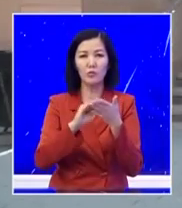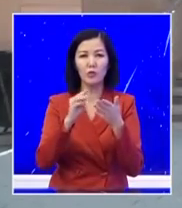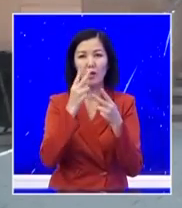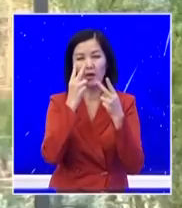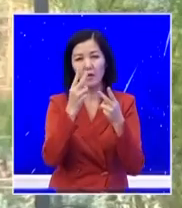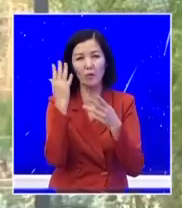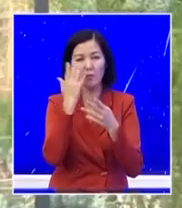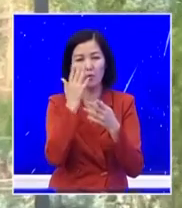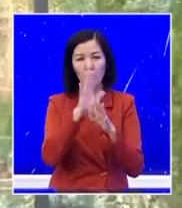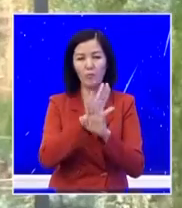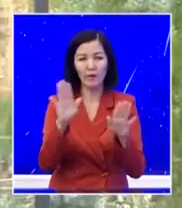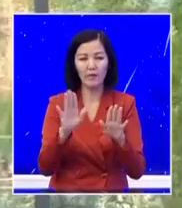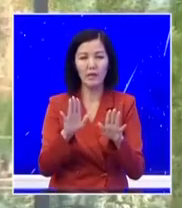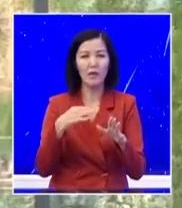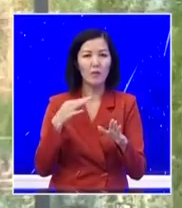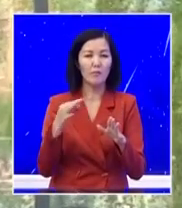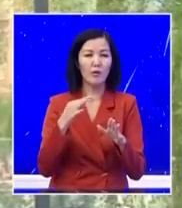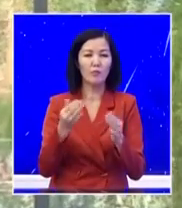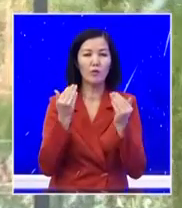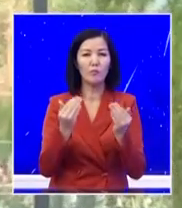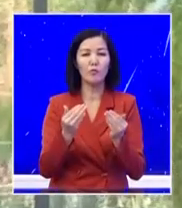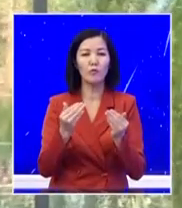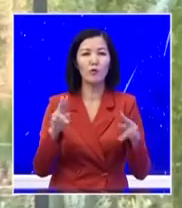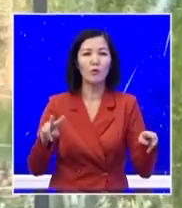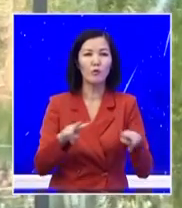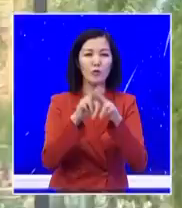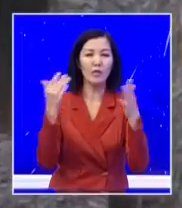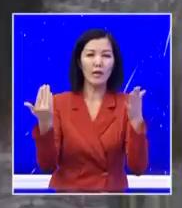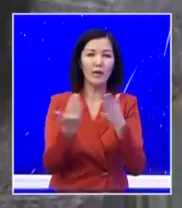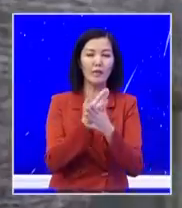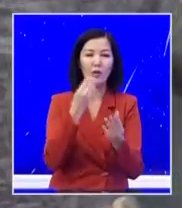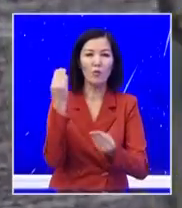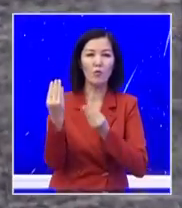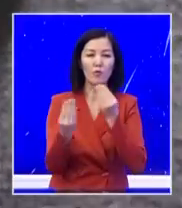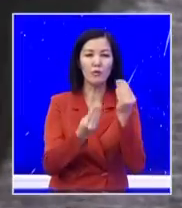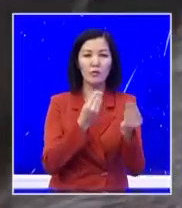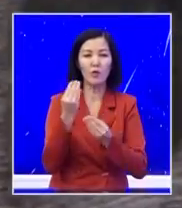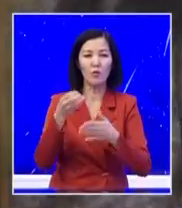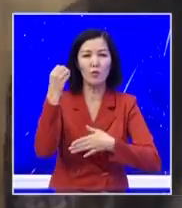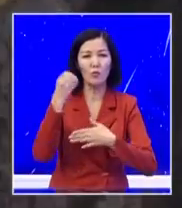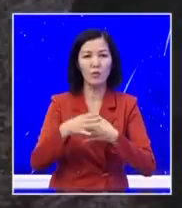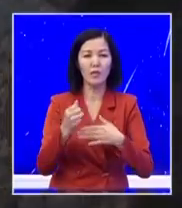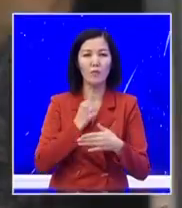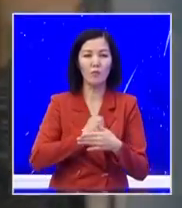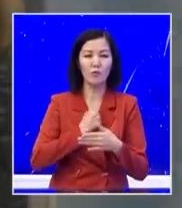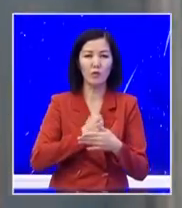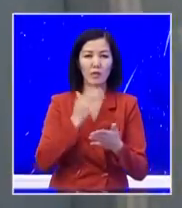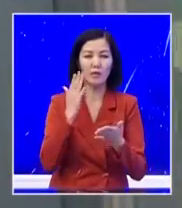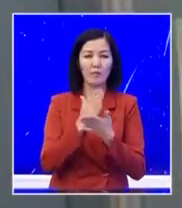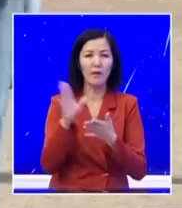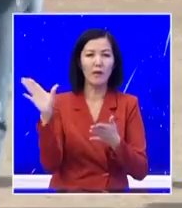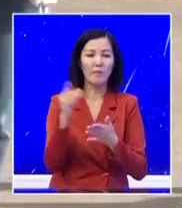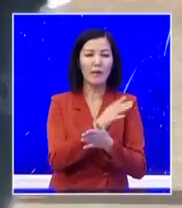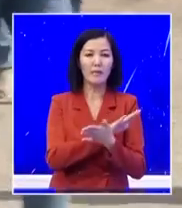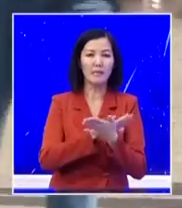жатқан ешкім жоқ. Бұл бейқамдыққа бүгін елордада қайта іске кіріскен ойын-сауық орталықтарымен моншаларды қосыңыз. Барлық